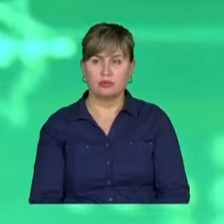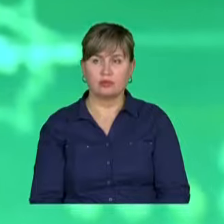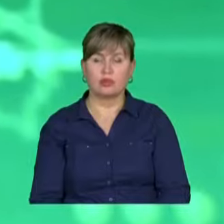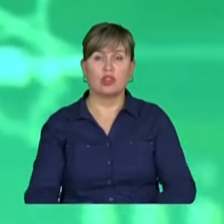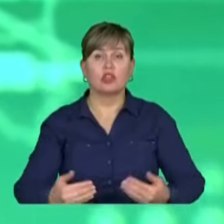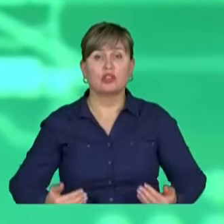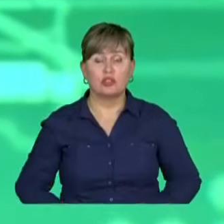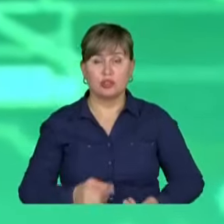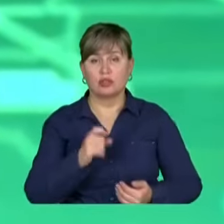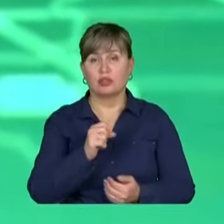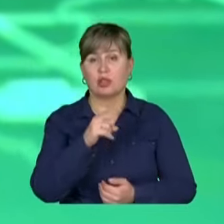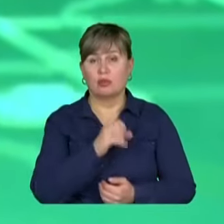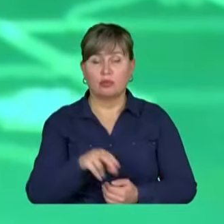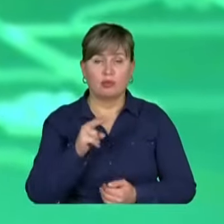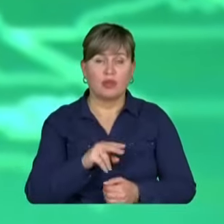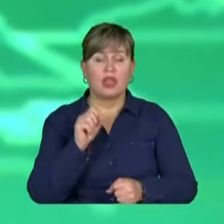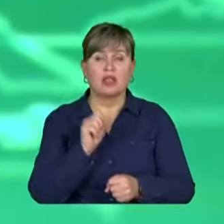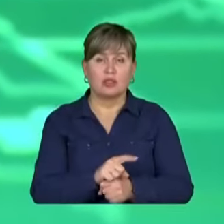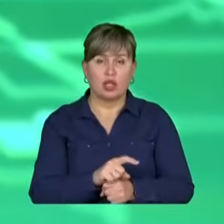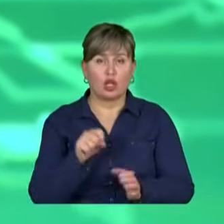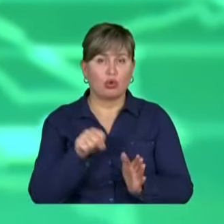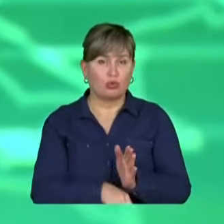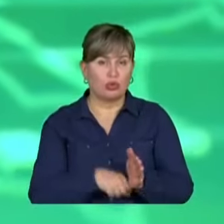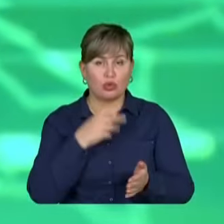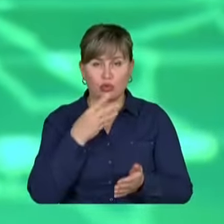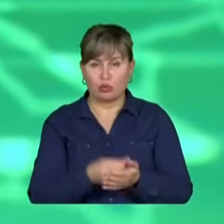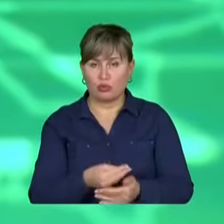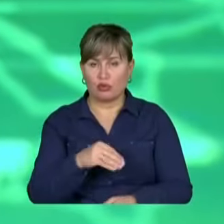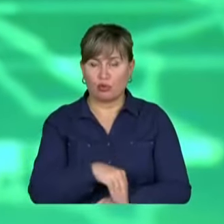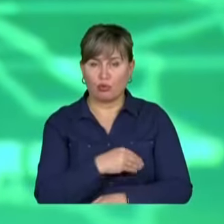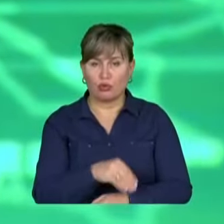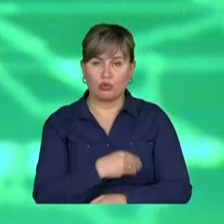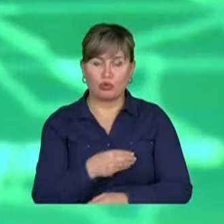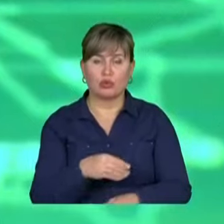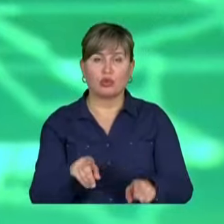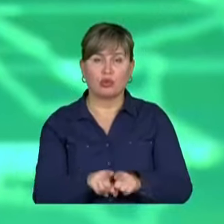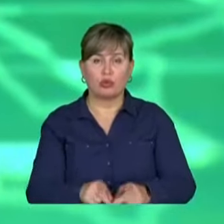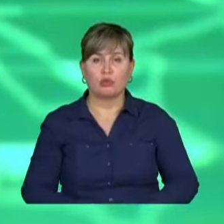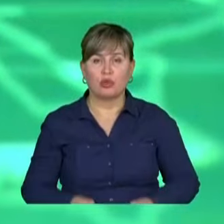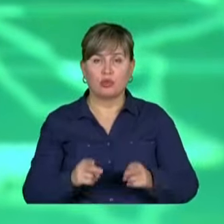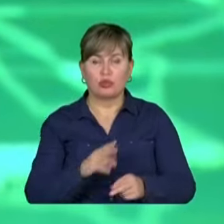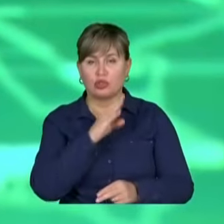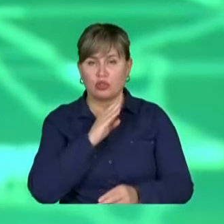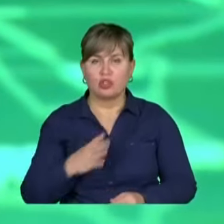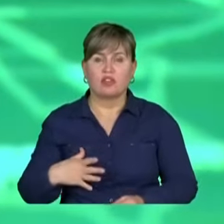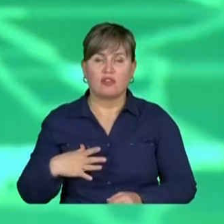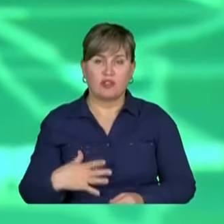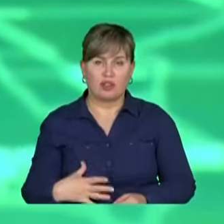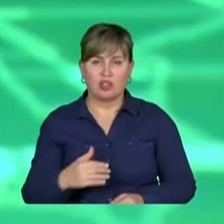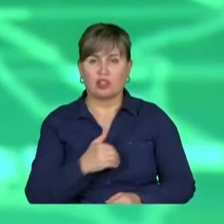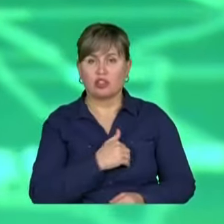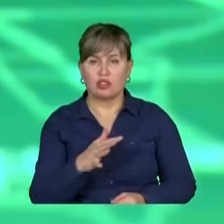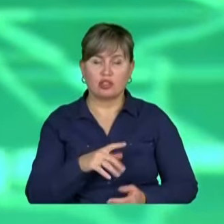Жительница Западно-Казахстанской области заказала убийство собственного мужа. Пойти на преступление женщину вынудило